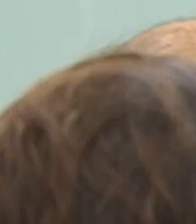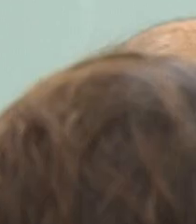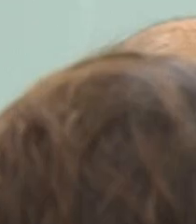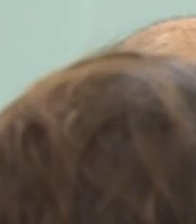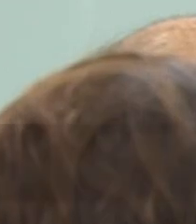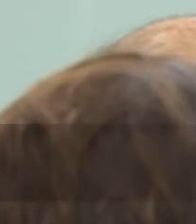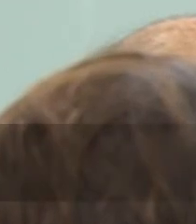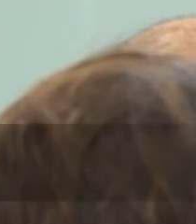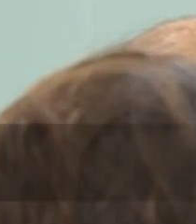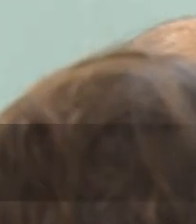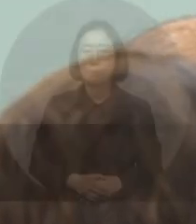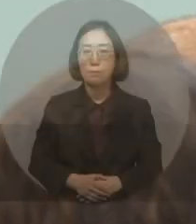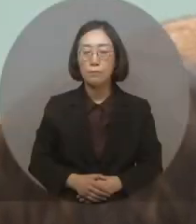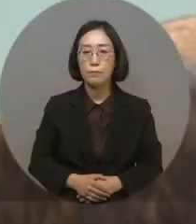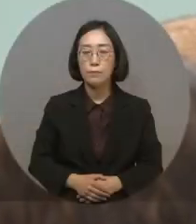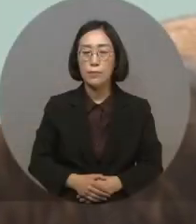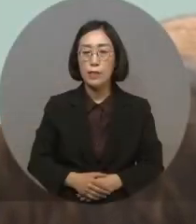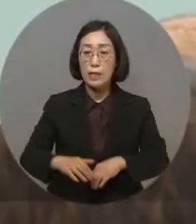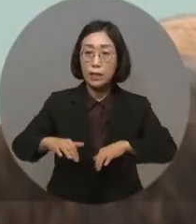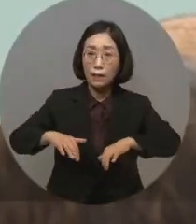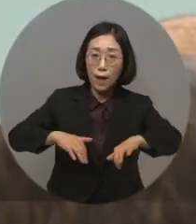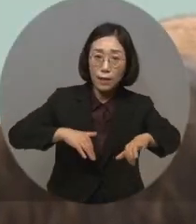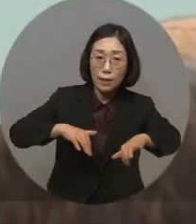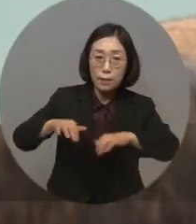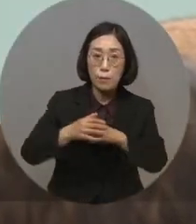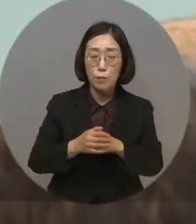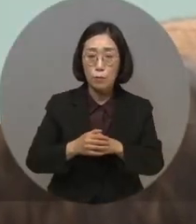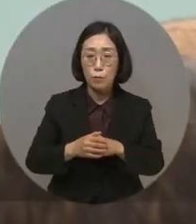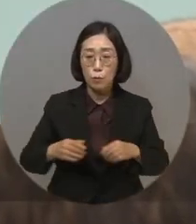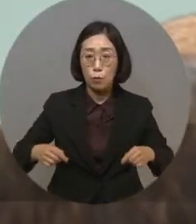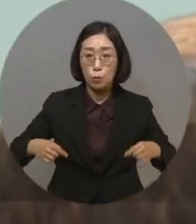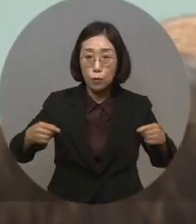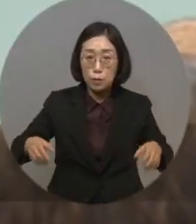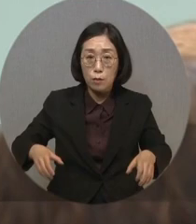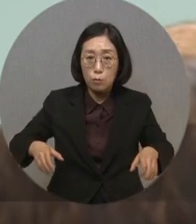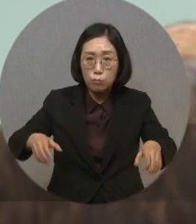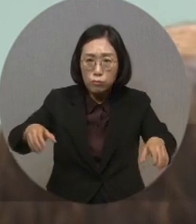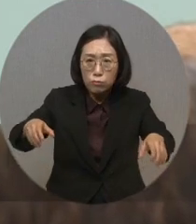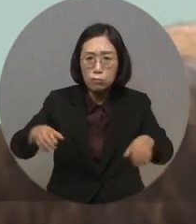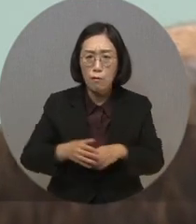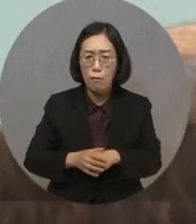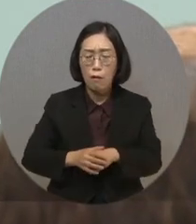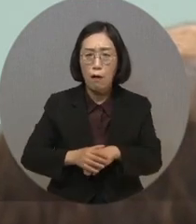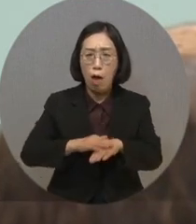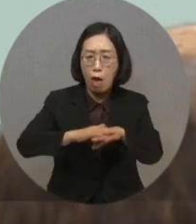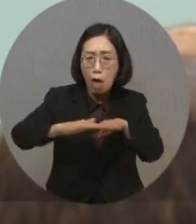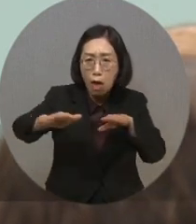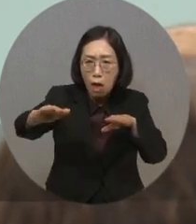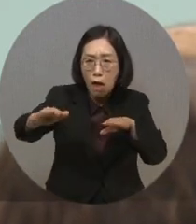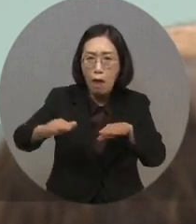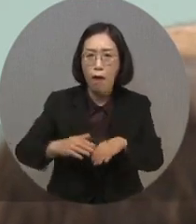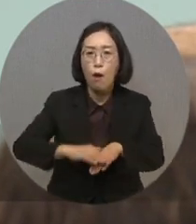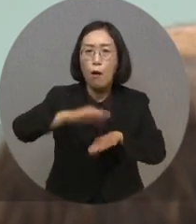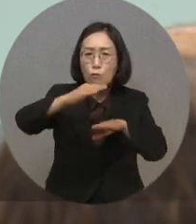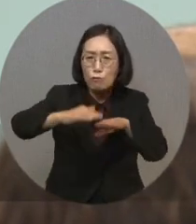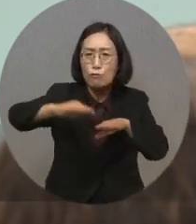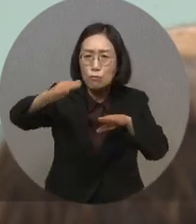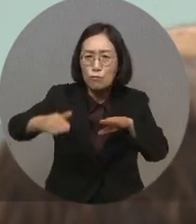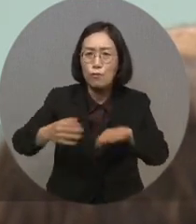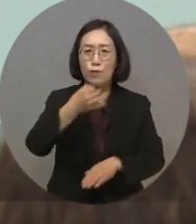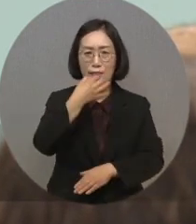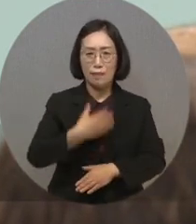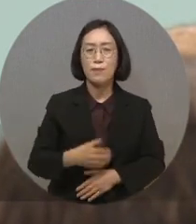만나보시죠 아직도 길 다니면 여기 휠체 하셨지만 얼마나 힘듭니까 예 울퉁불퉁하고